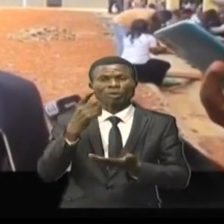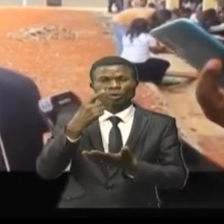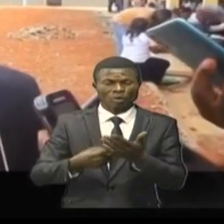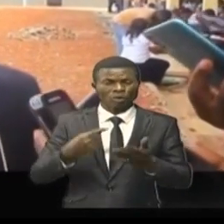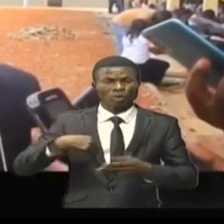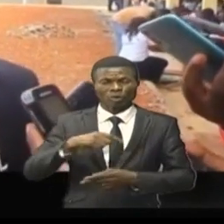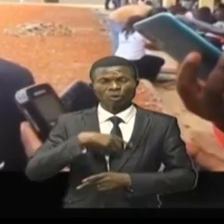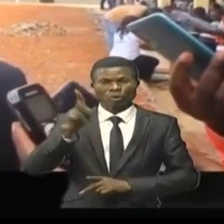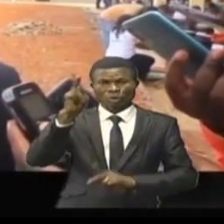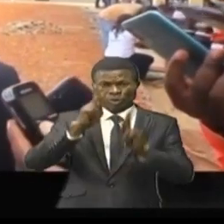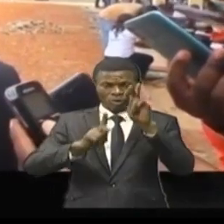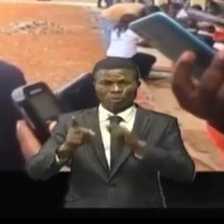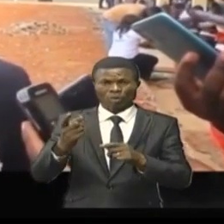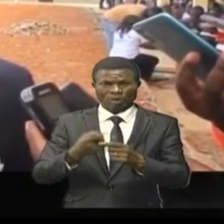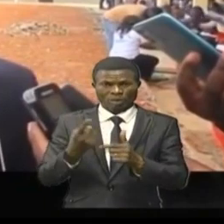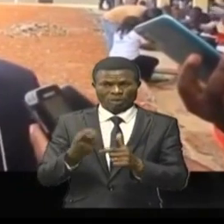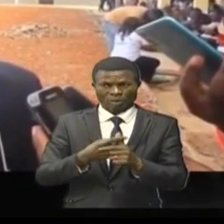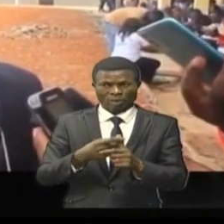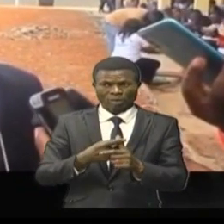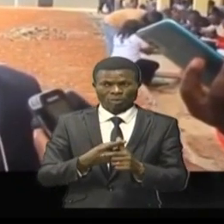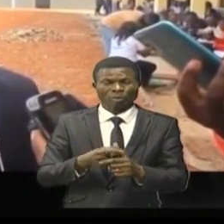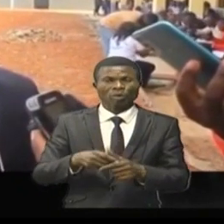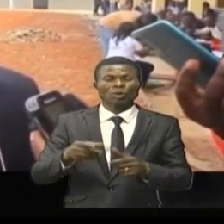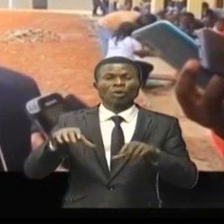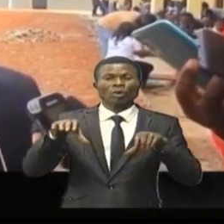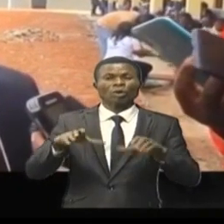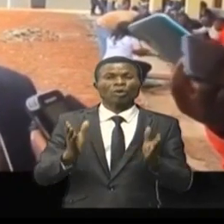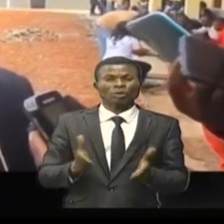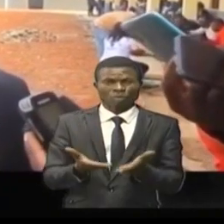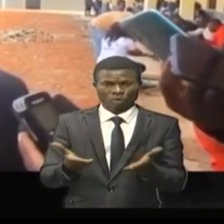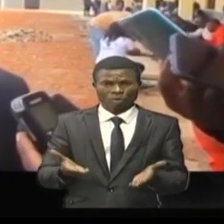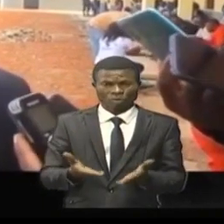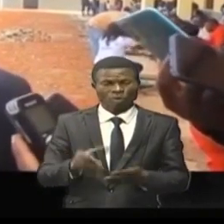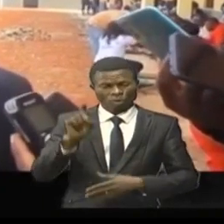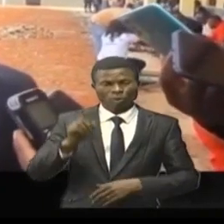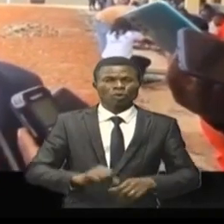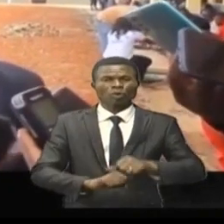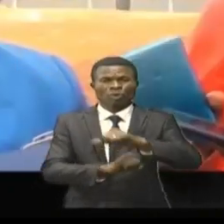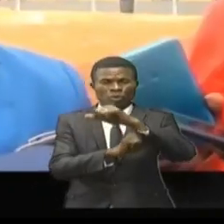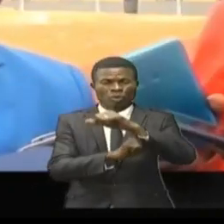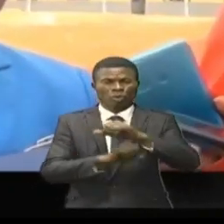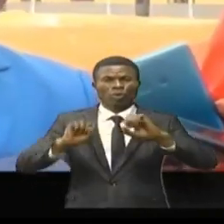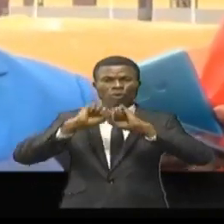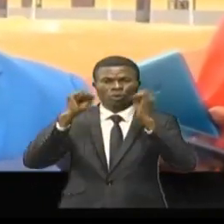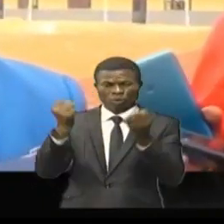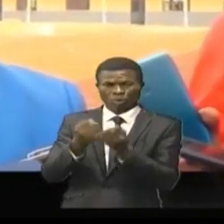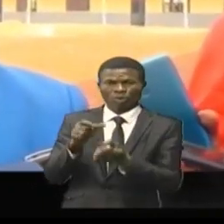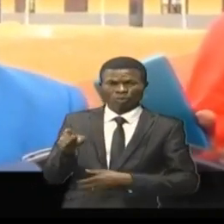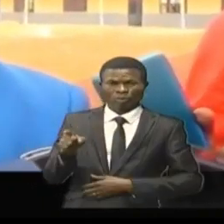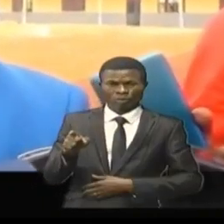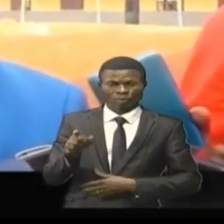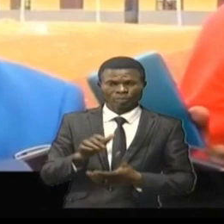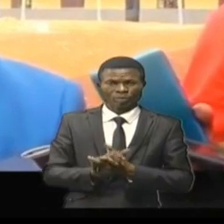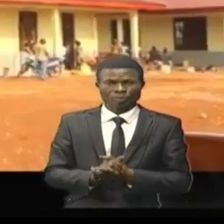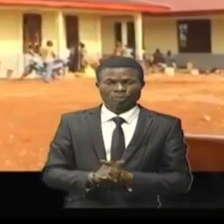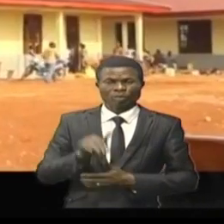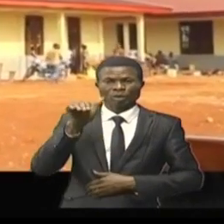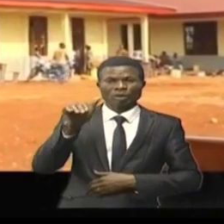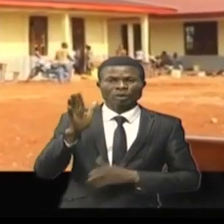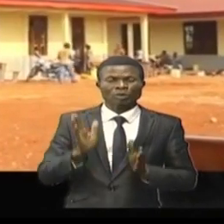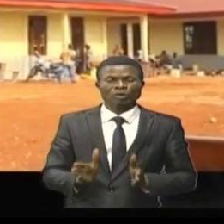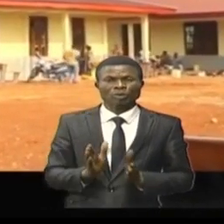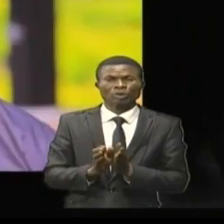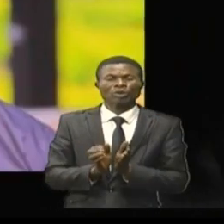population, surtout les autochtones, nous avons l'obligation et soutenir cette société. Occasion pour les délégués du directeur général de